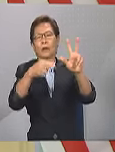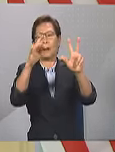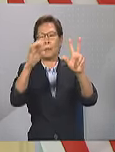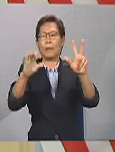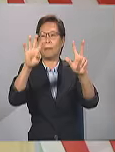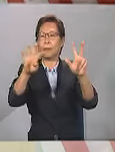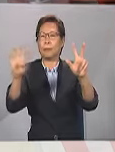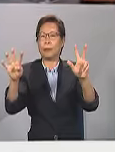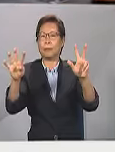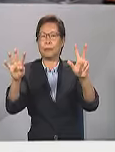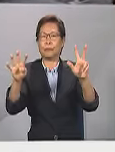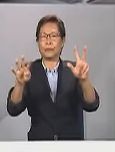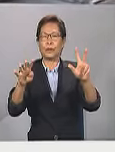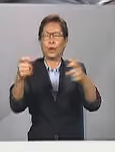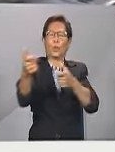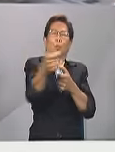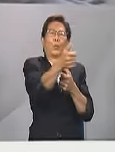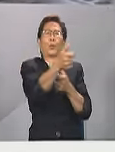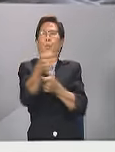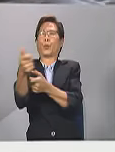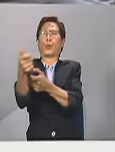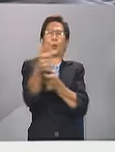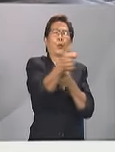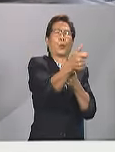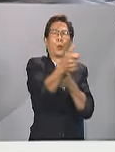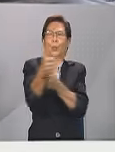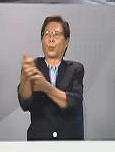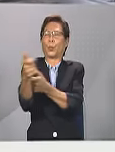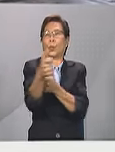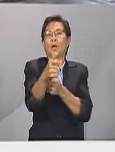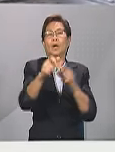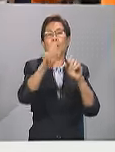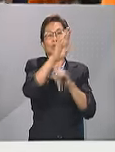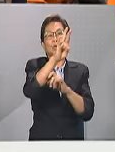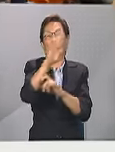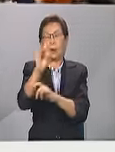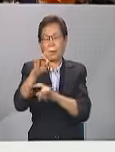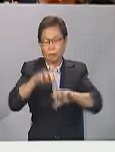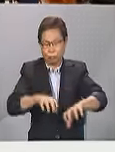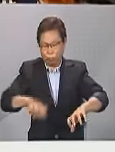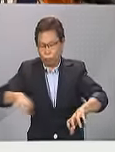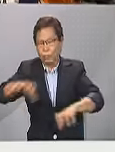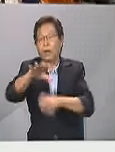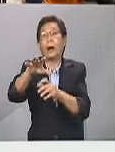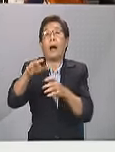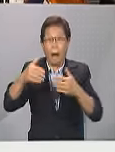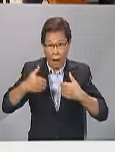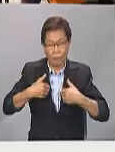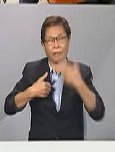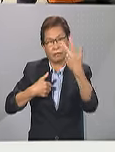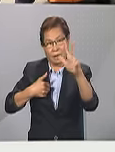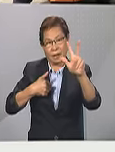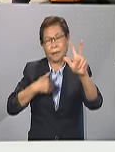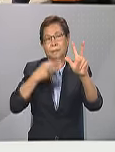3844 operasi sanitasi awam di 78 zone termasuk di 13